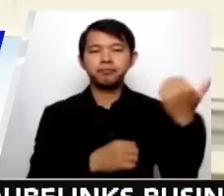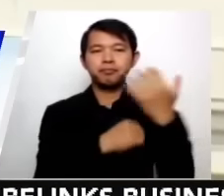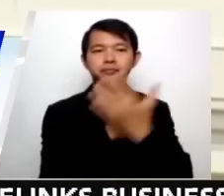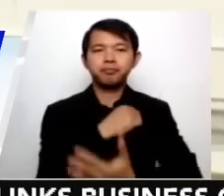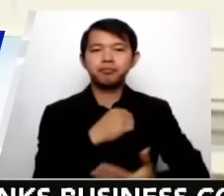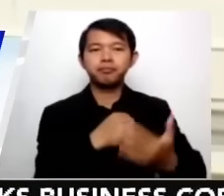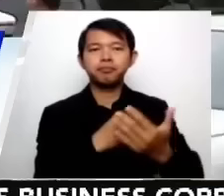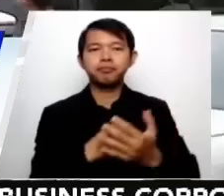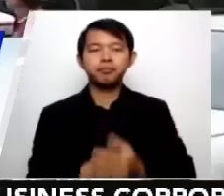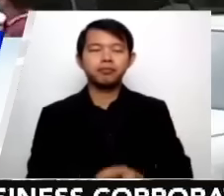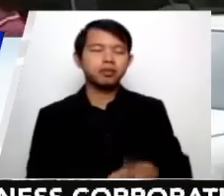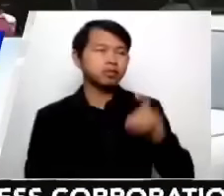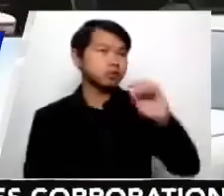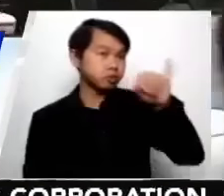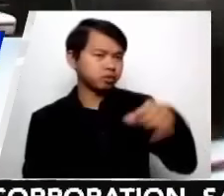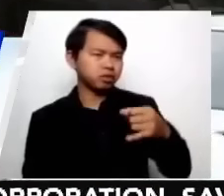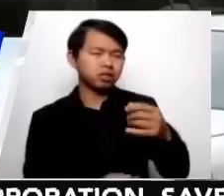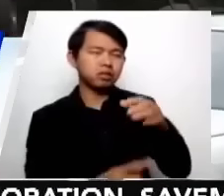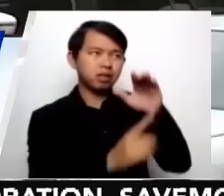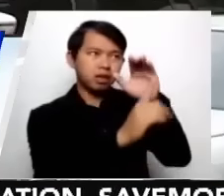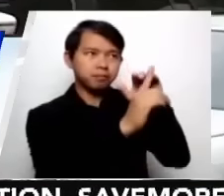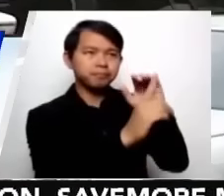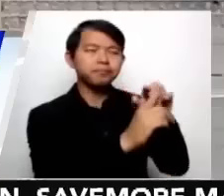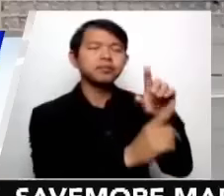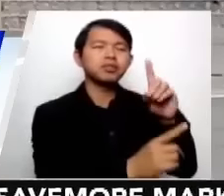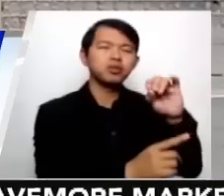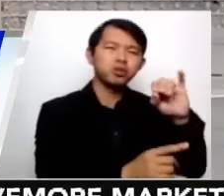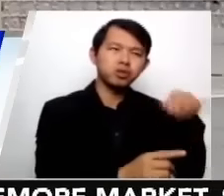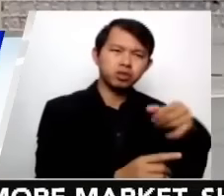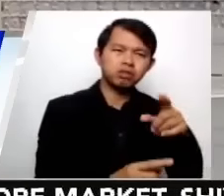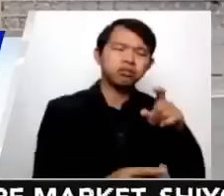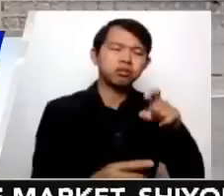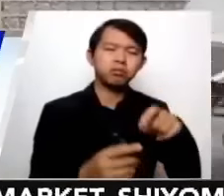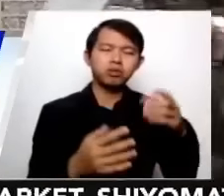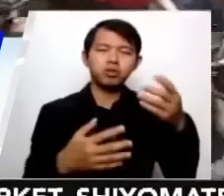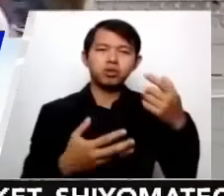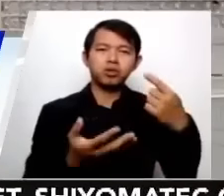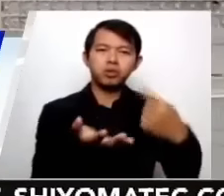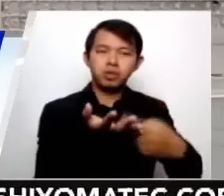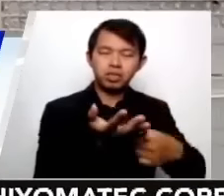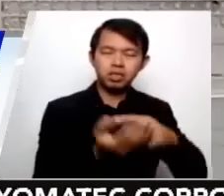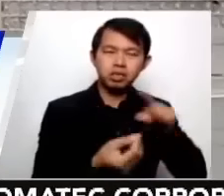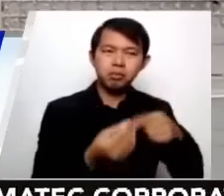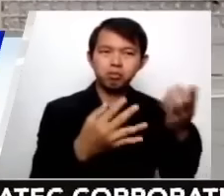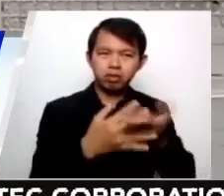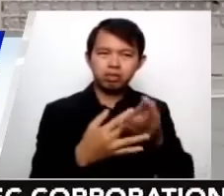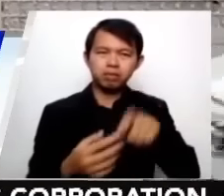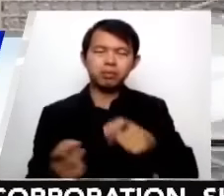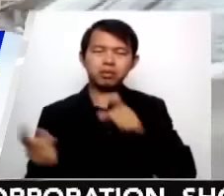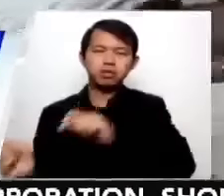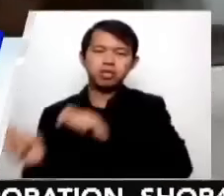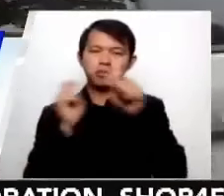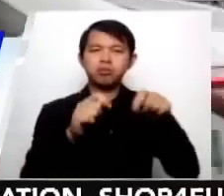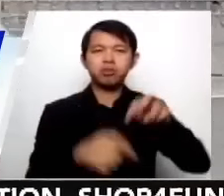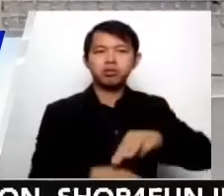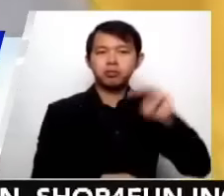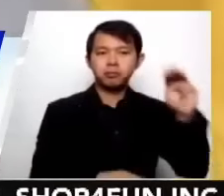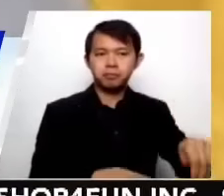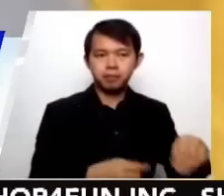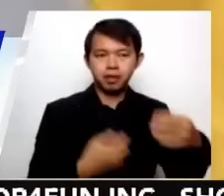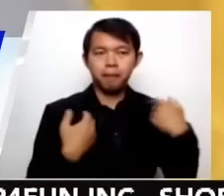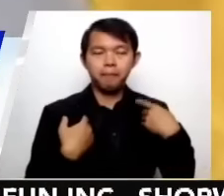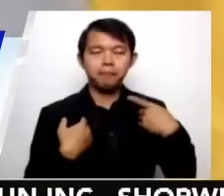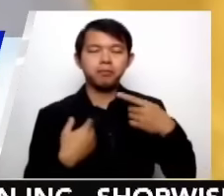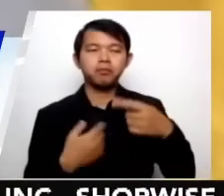Suprema na ilipat sa Maynila ang pagdinig sa mga kaso. Magtatalaga ng Special Panel of Prosecutors para sa pag-usig nito.